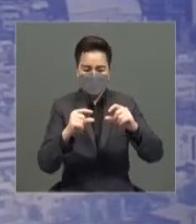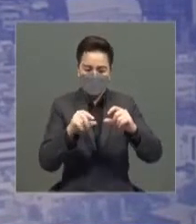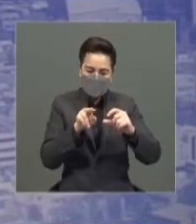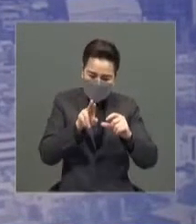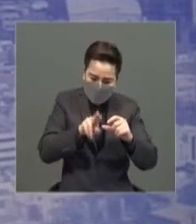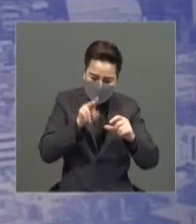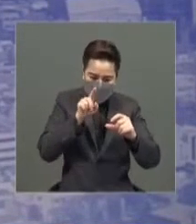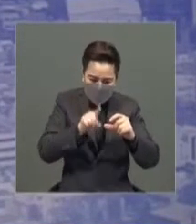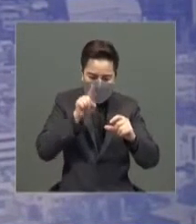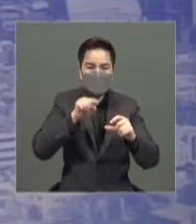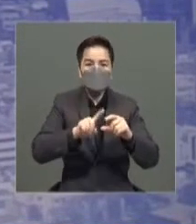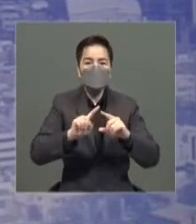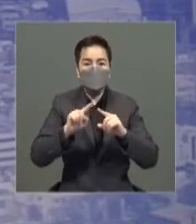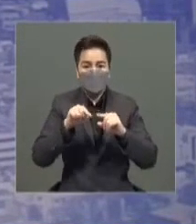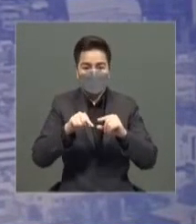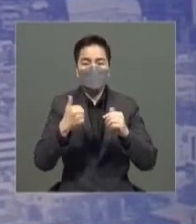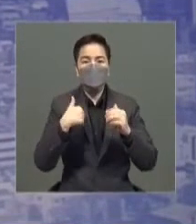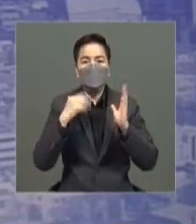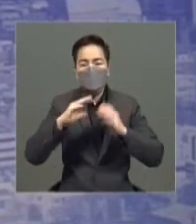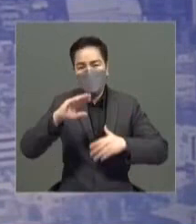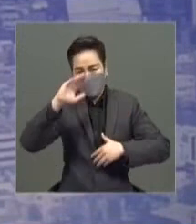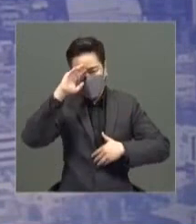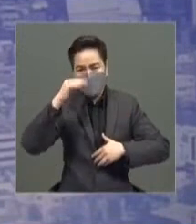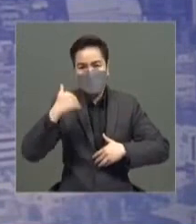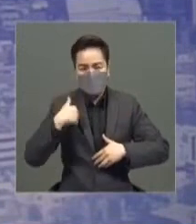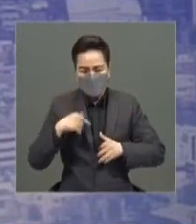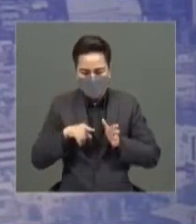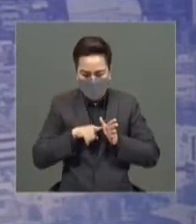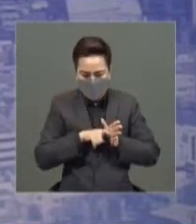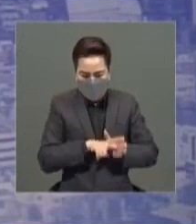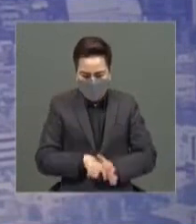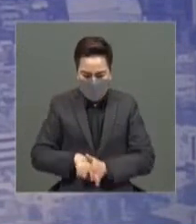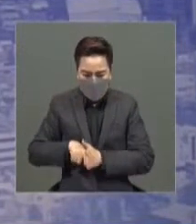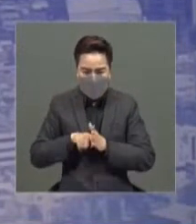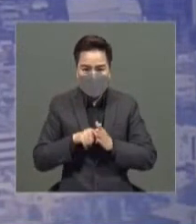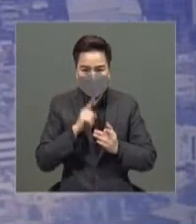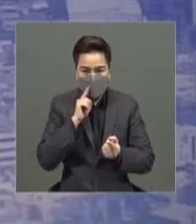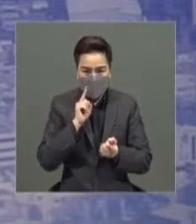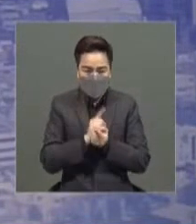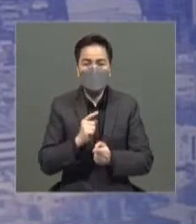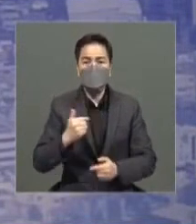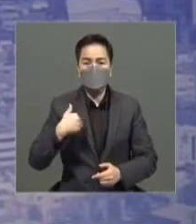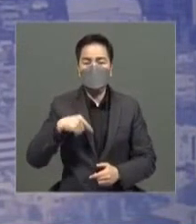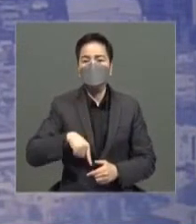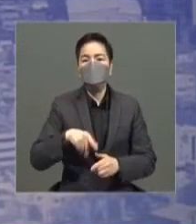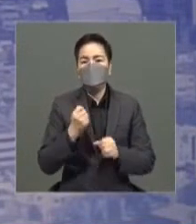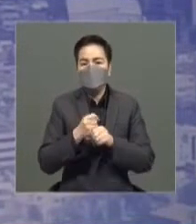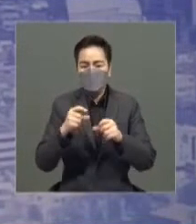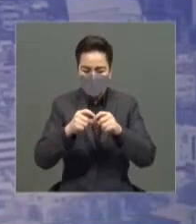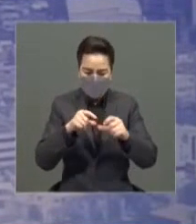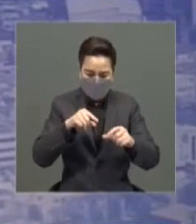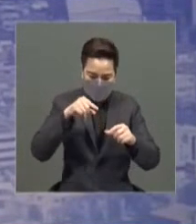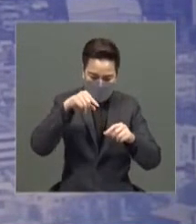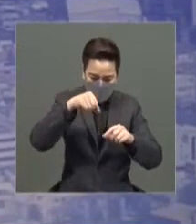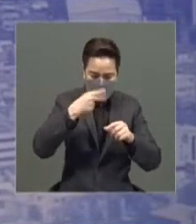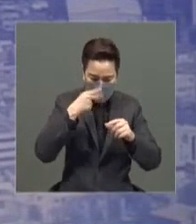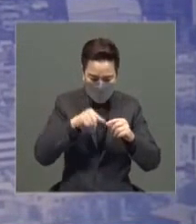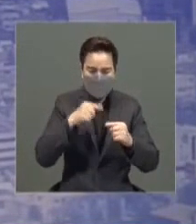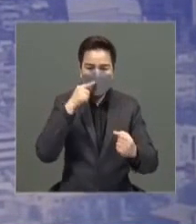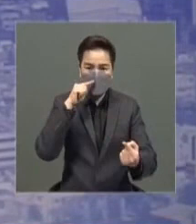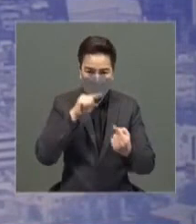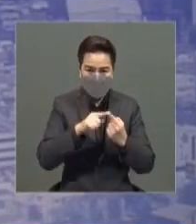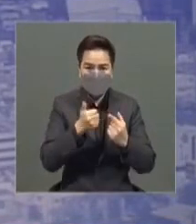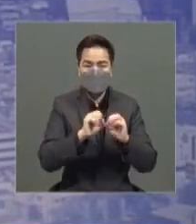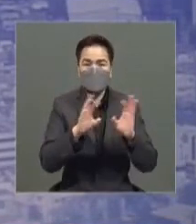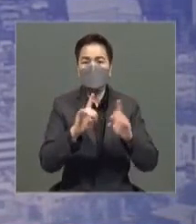กันหรือกรณีคนที่มีอาการมีเชื้อเยอะๆตรวจแล้วเจอแน่อันนี้ rapid test ก็จะรายงานผลได้แม่นย